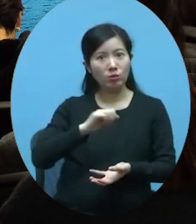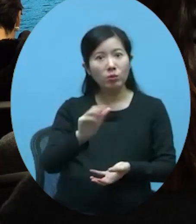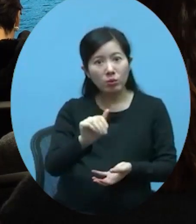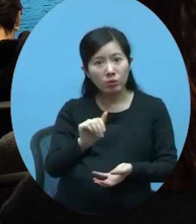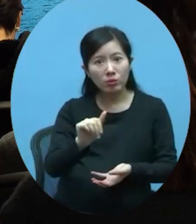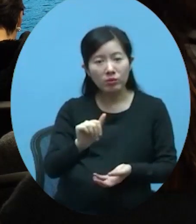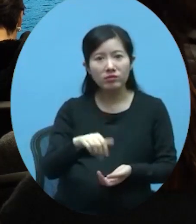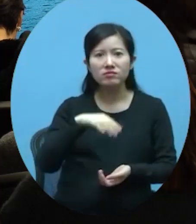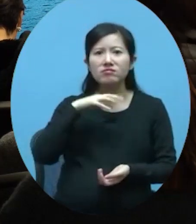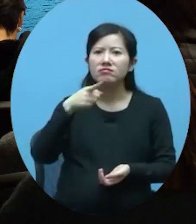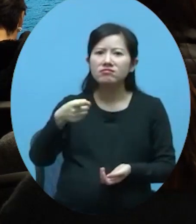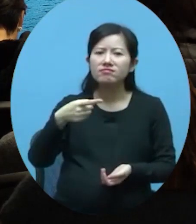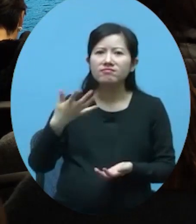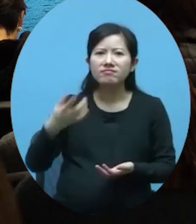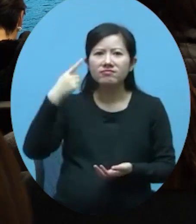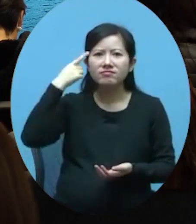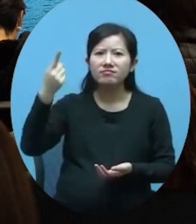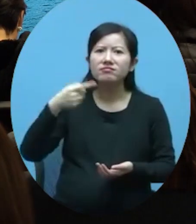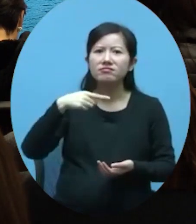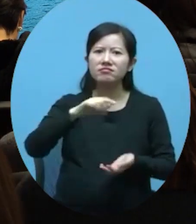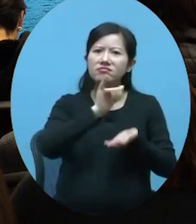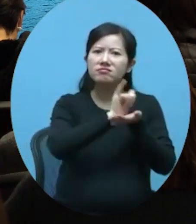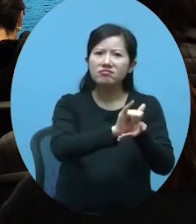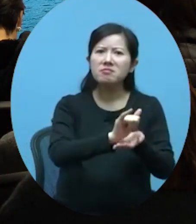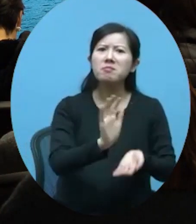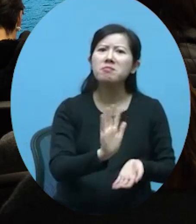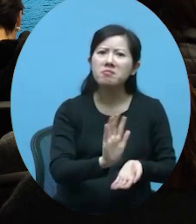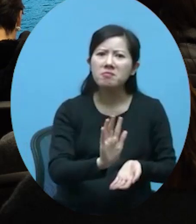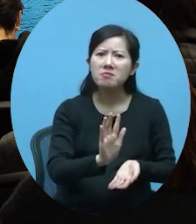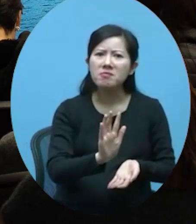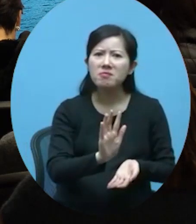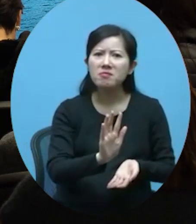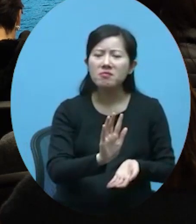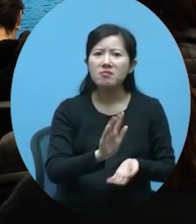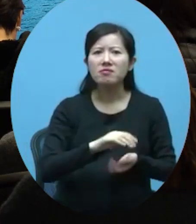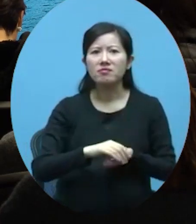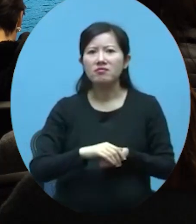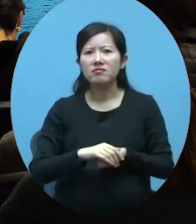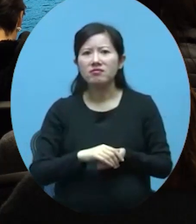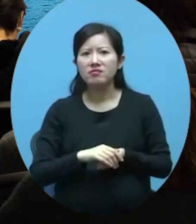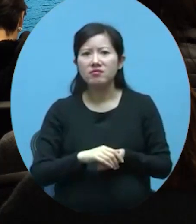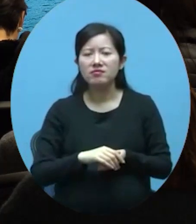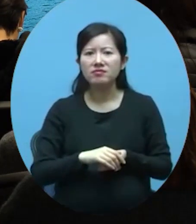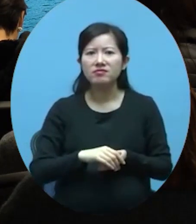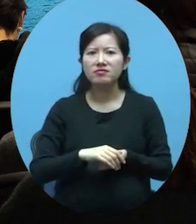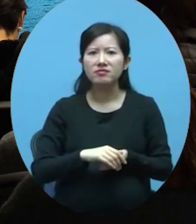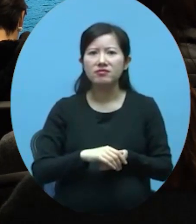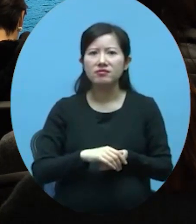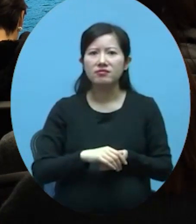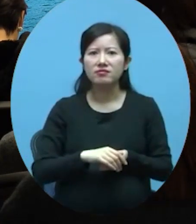还有为什么会选择让他们不是在留院的时候就像其他enhanced surveillance去等个